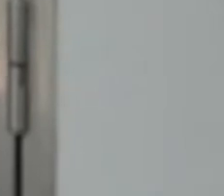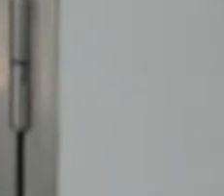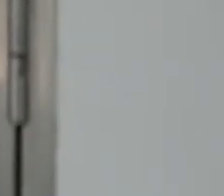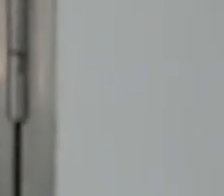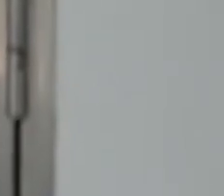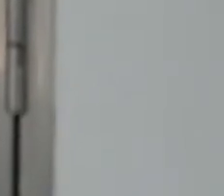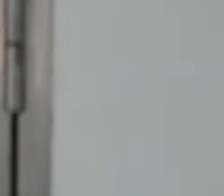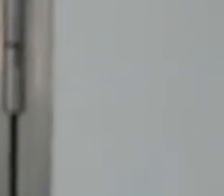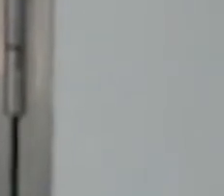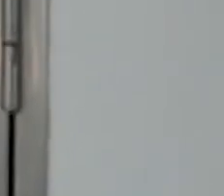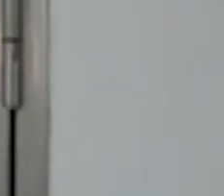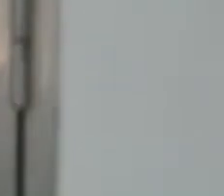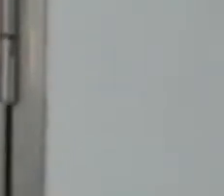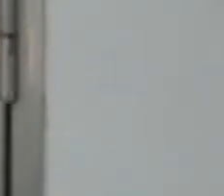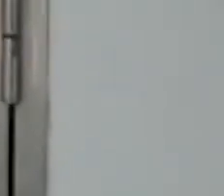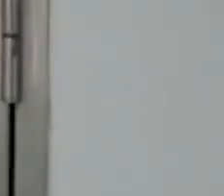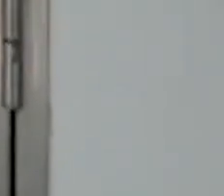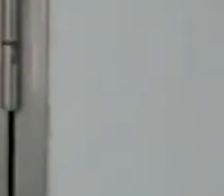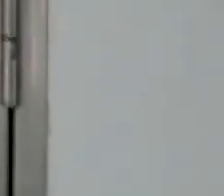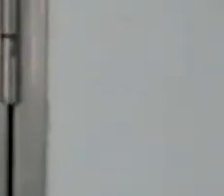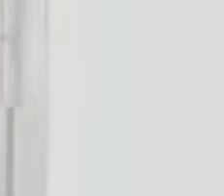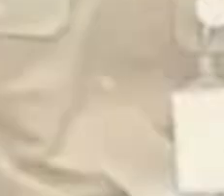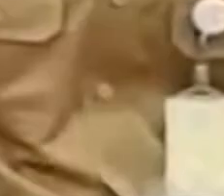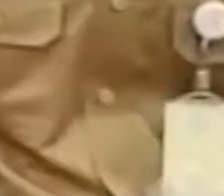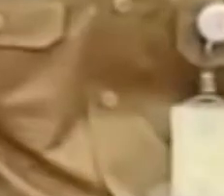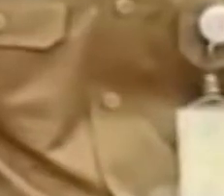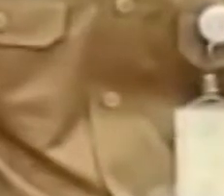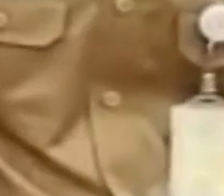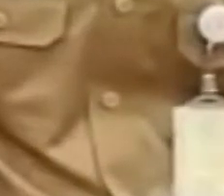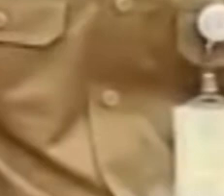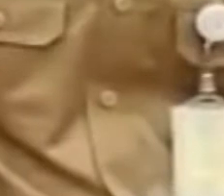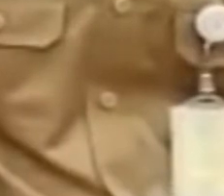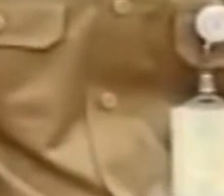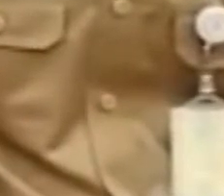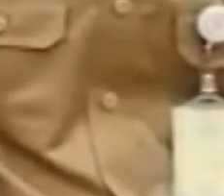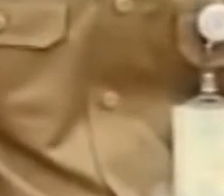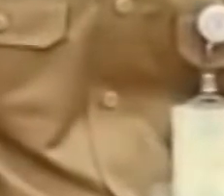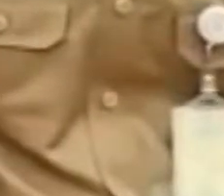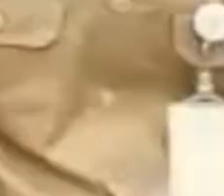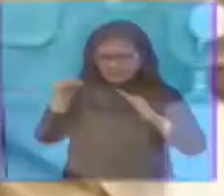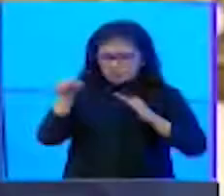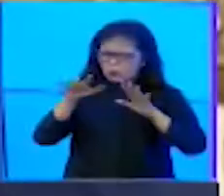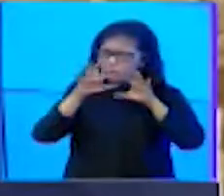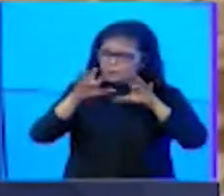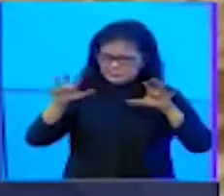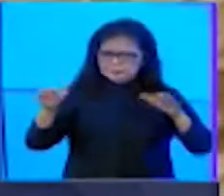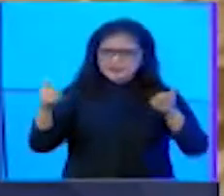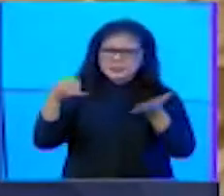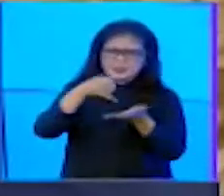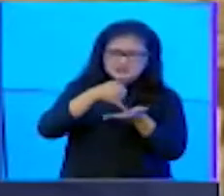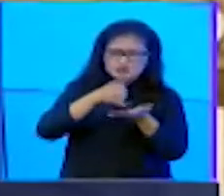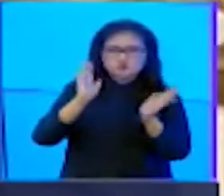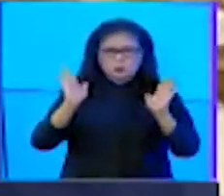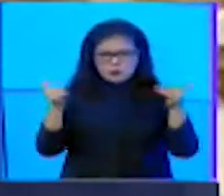meningkatnya ketersediaan tempat tidur isolasi di sejumlah rumah sakit. Nah, kalau parameter yang lazim digunakan di kita, yang